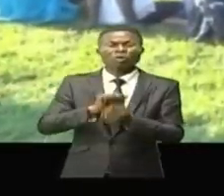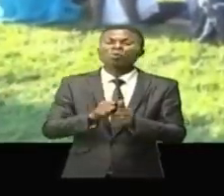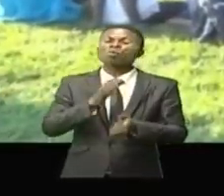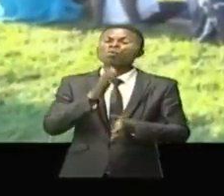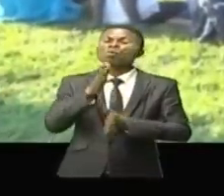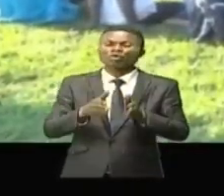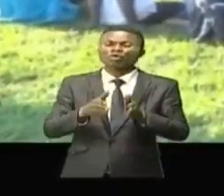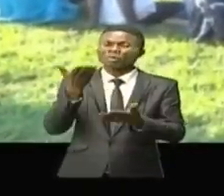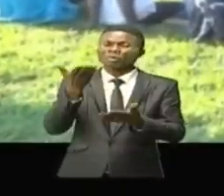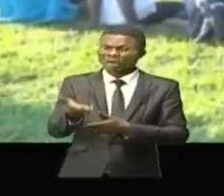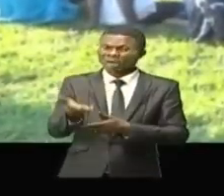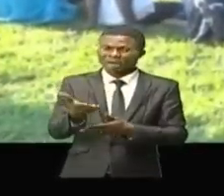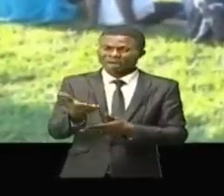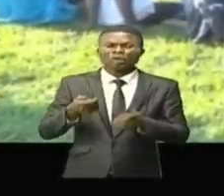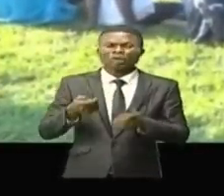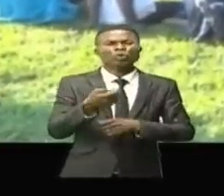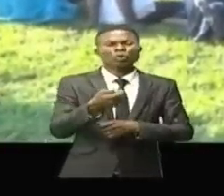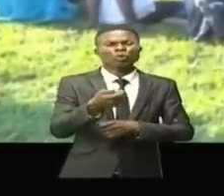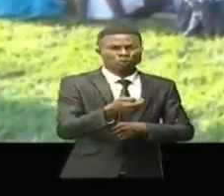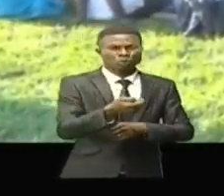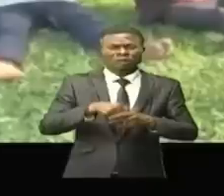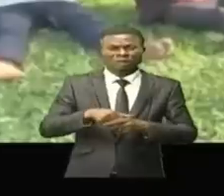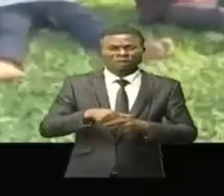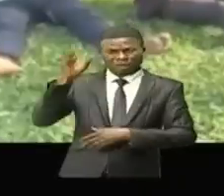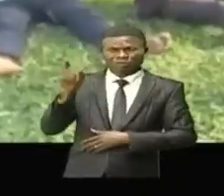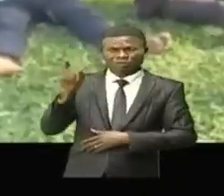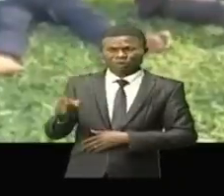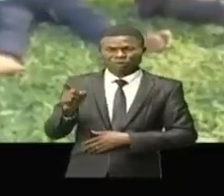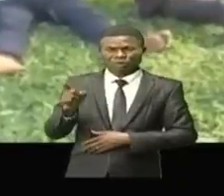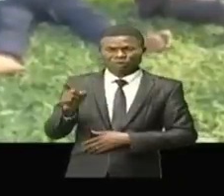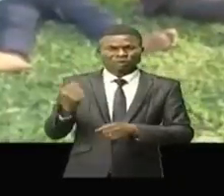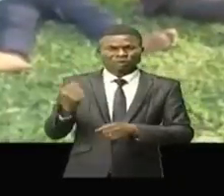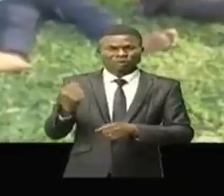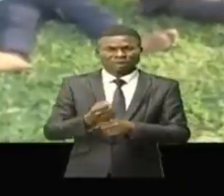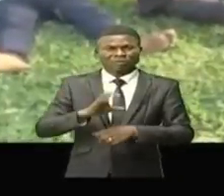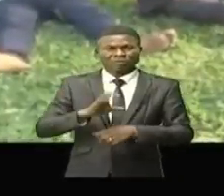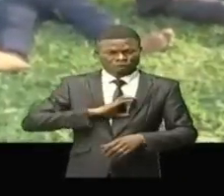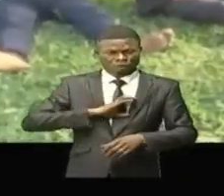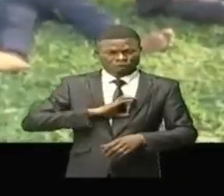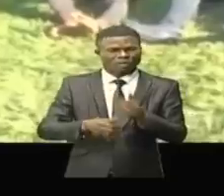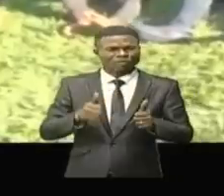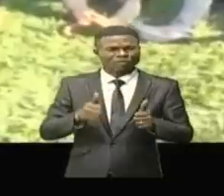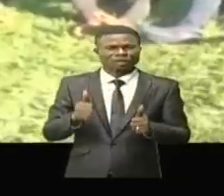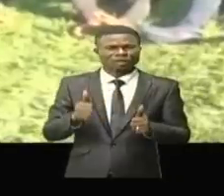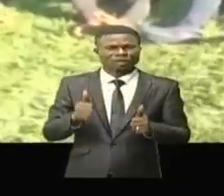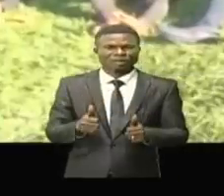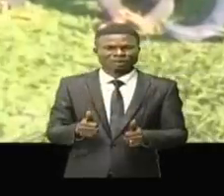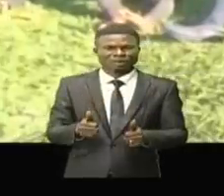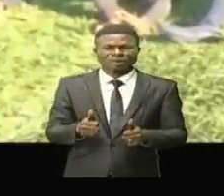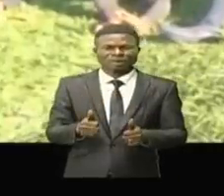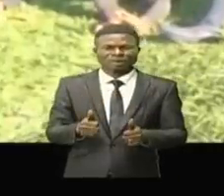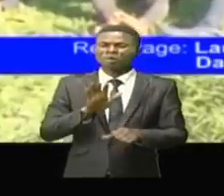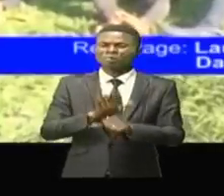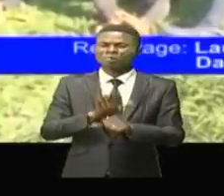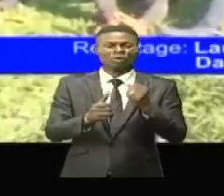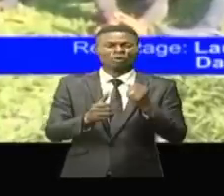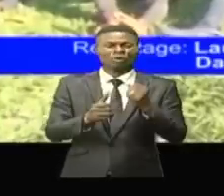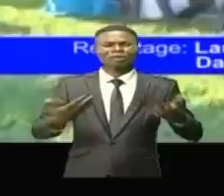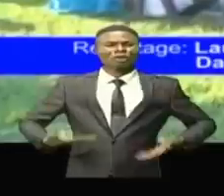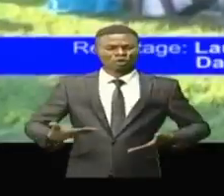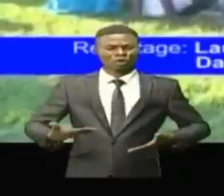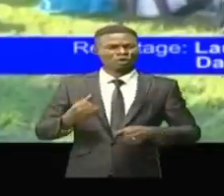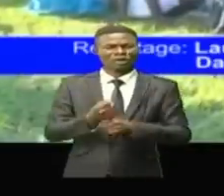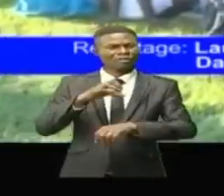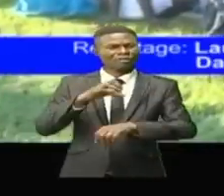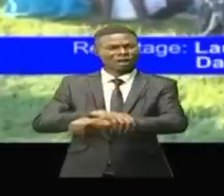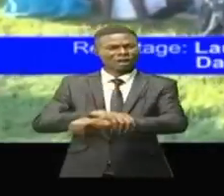et autres crimes perpétrés dans la contrée. Le travail abattu par les éléments de l'ordre a été salué par l'autorité provinciale. Constant